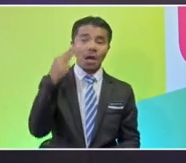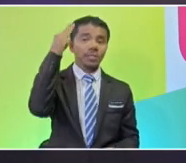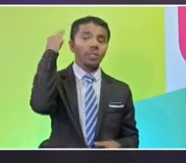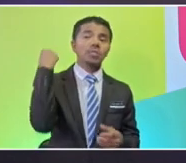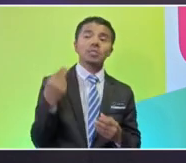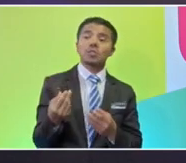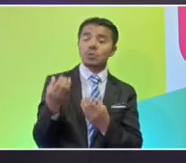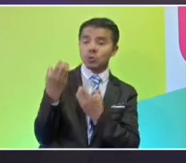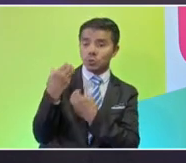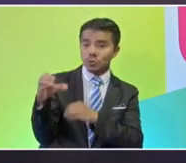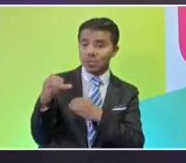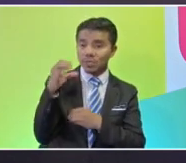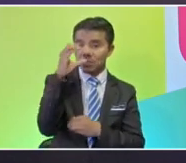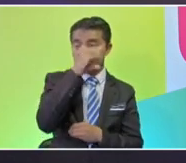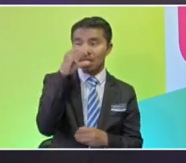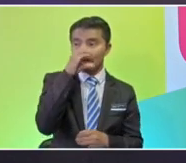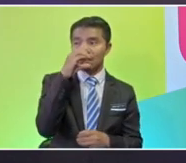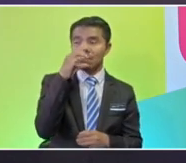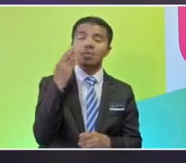buah-buahan yang berwarna hijau